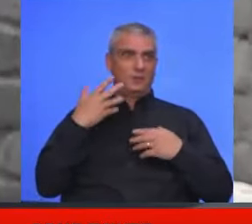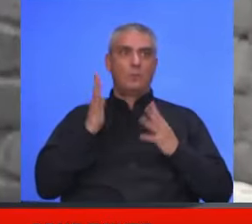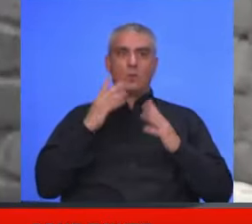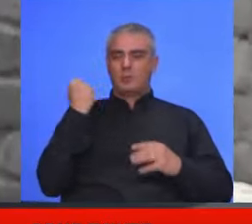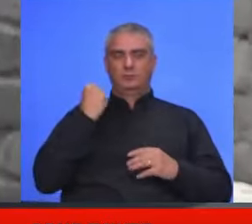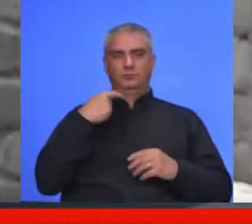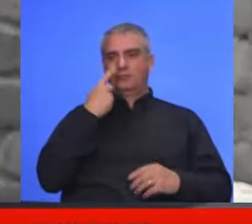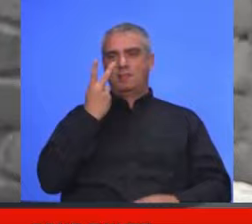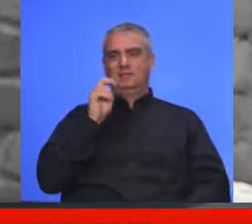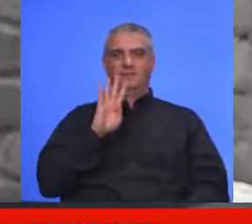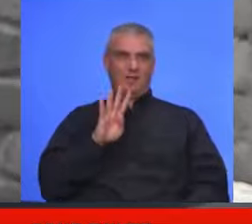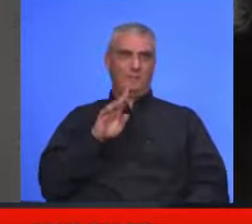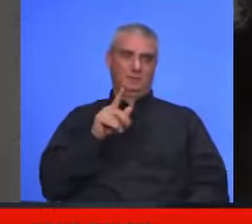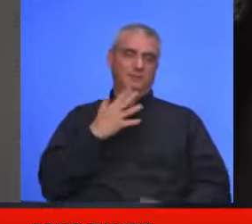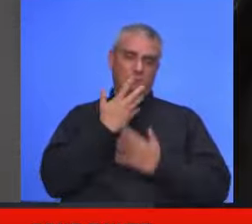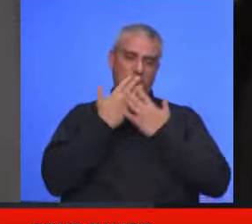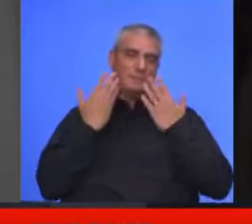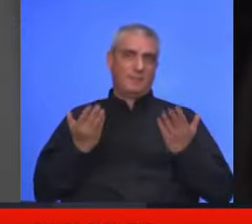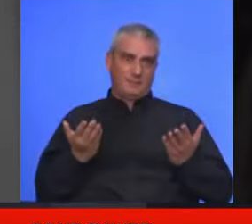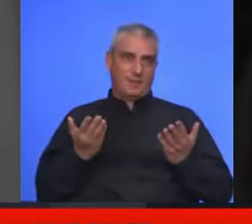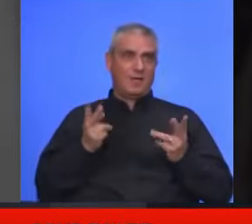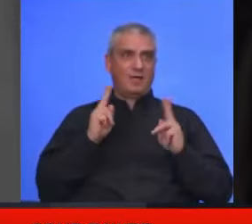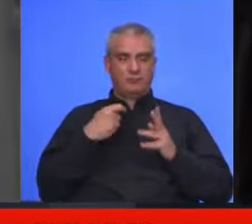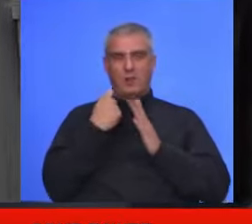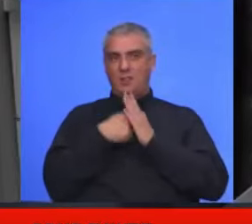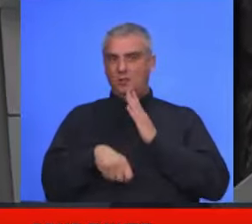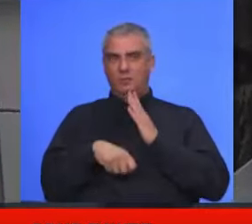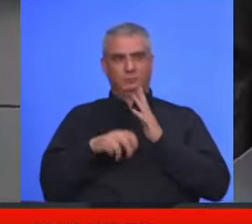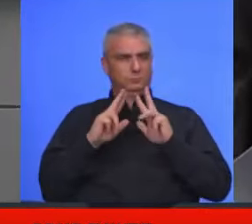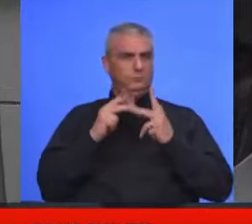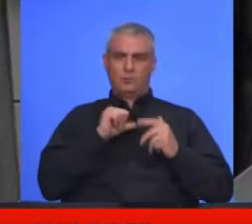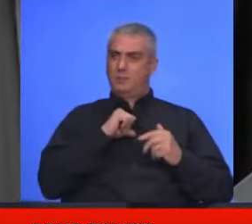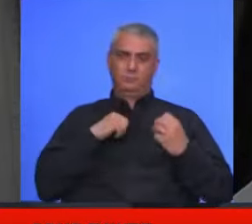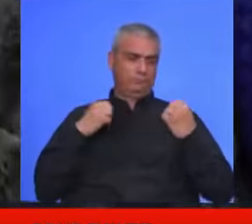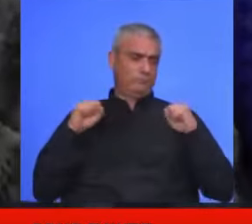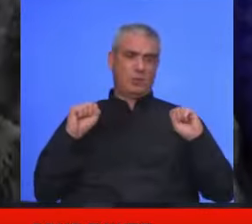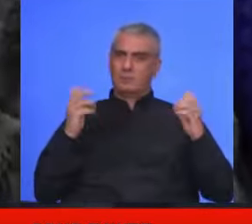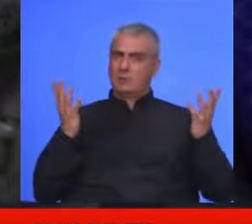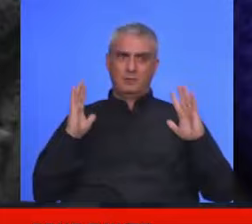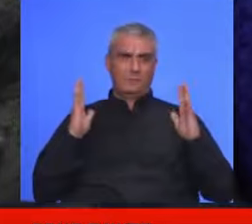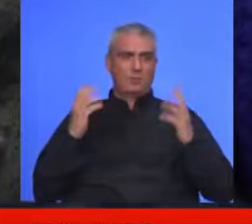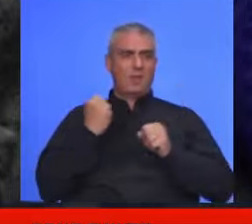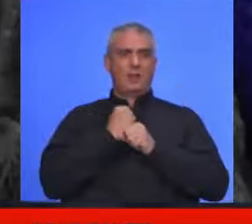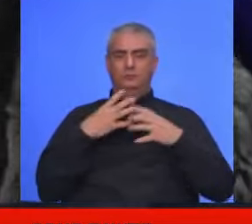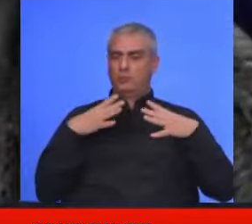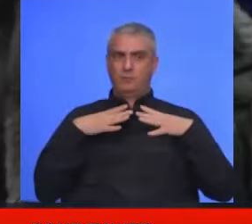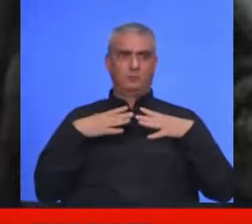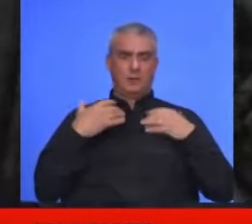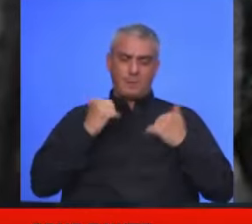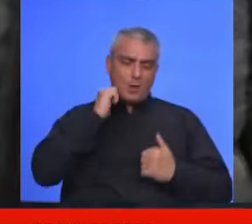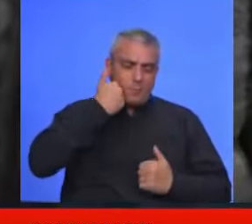חזקות בשנת 24, זה מה שמסתמן. אפשר לקנות בצורה ספונטנית מאוד, לעשות חופשה